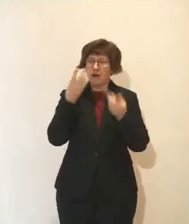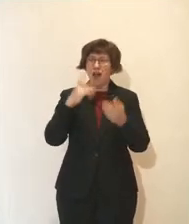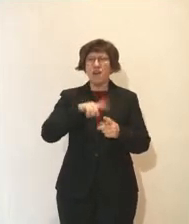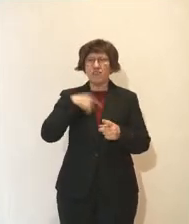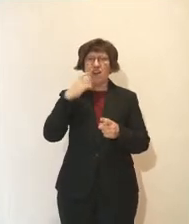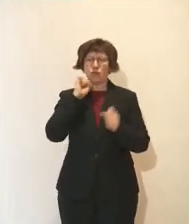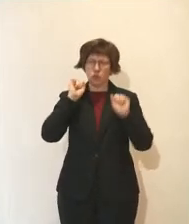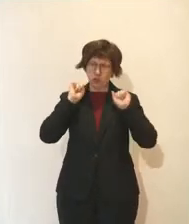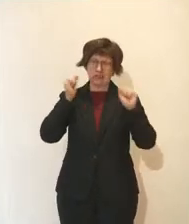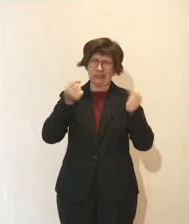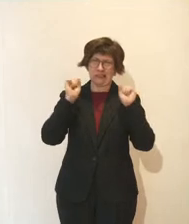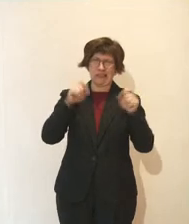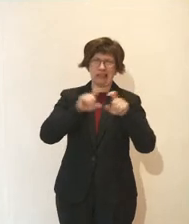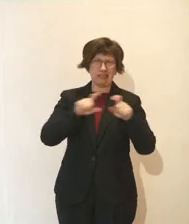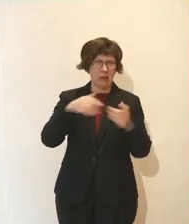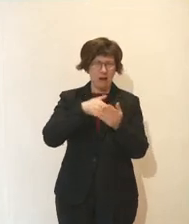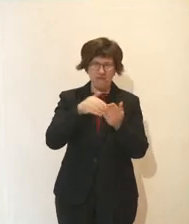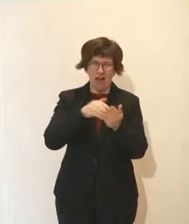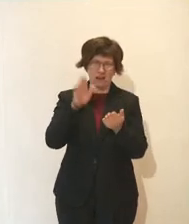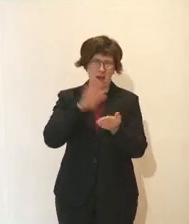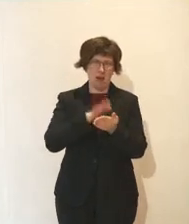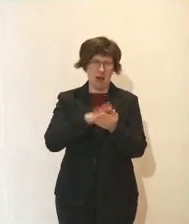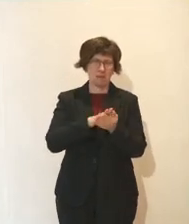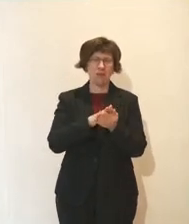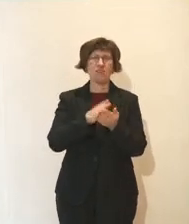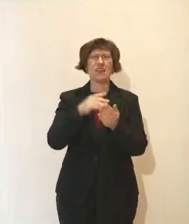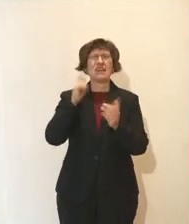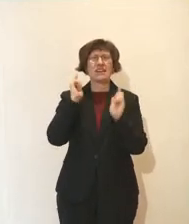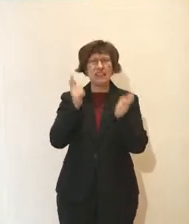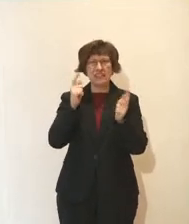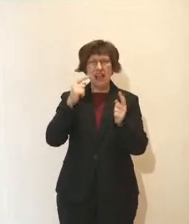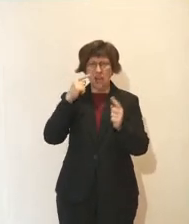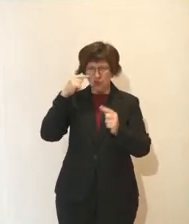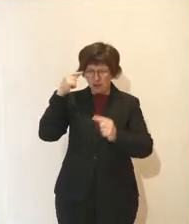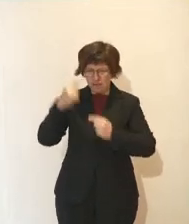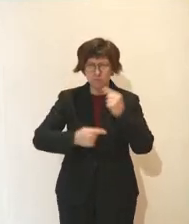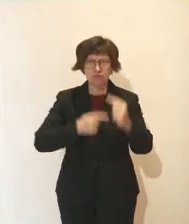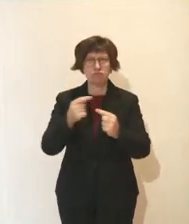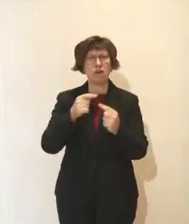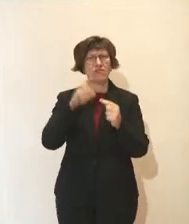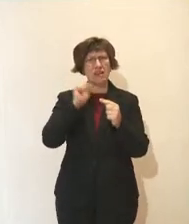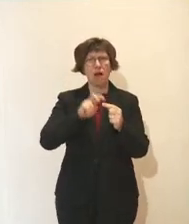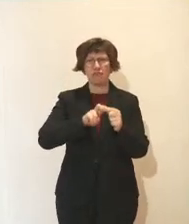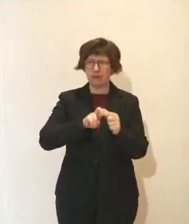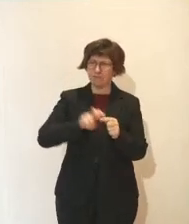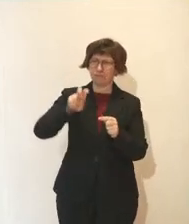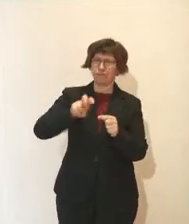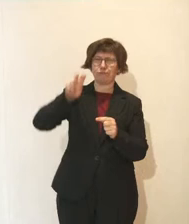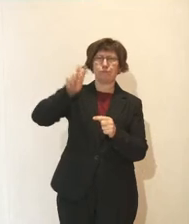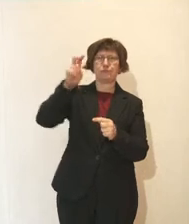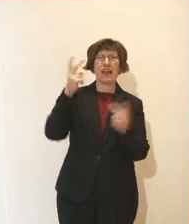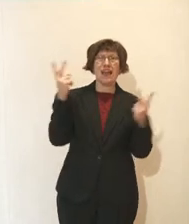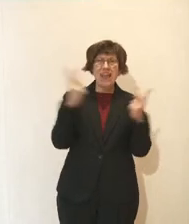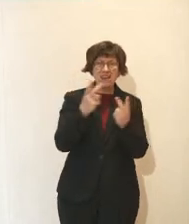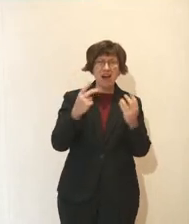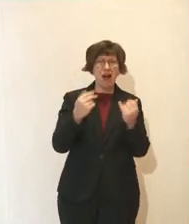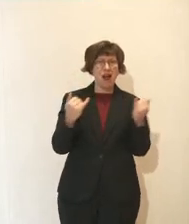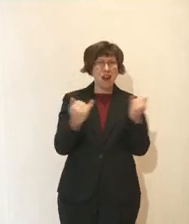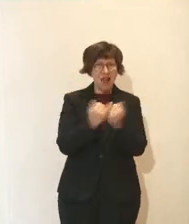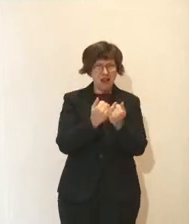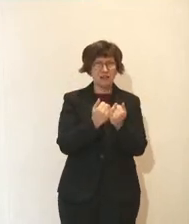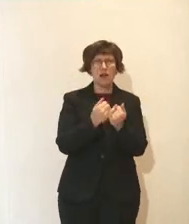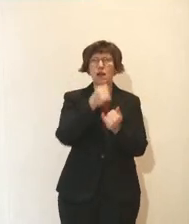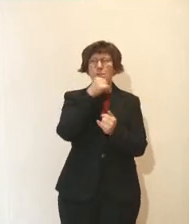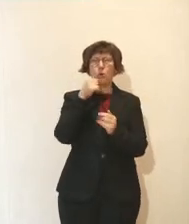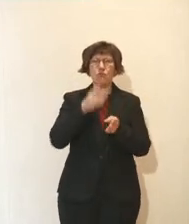werden immer dafür kämpfen dass es eine durchlässige gesellschaft in deutschland gibt in der unabhängig vom elternhaus jeder beruflicher